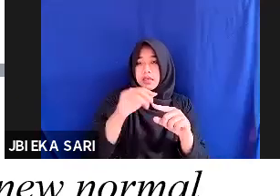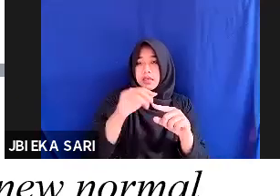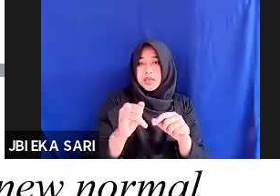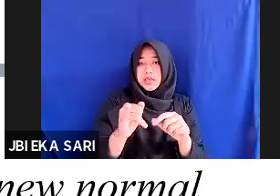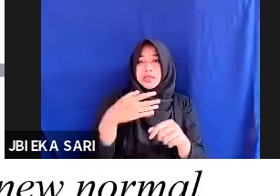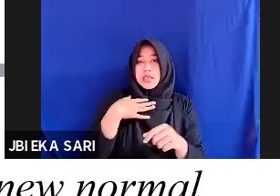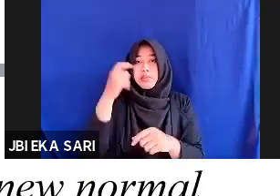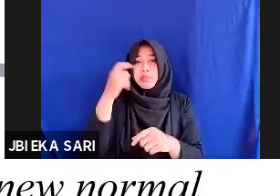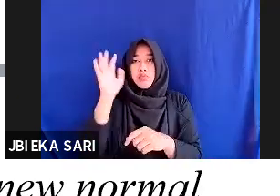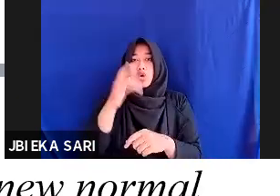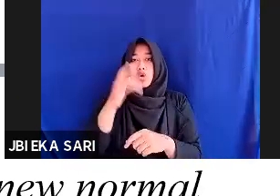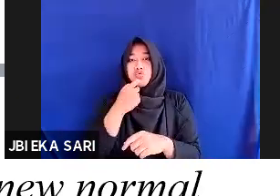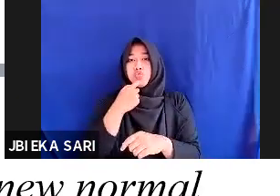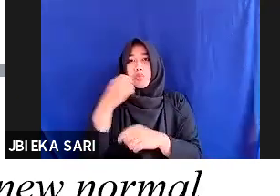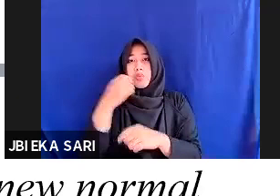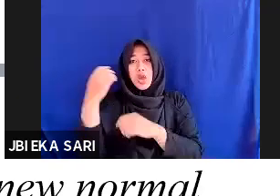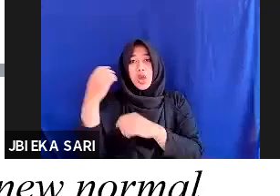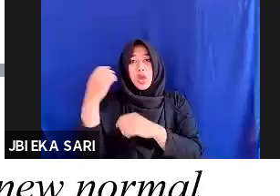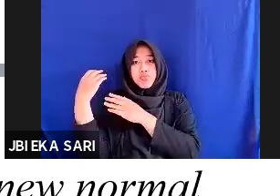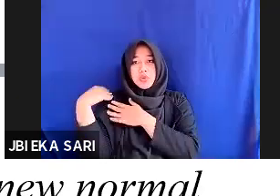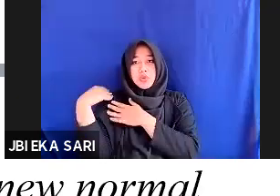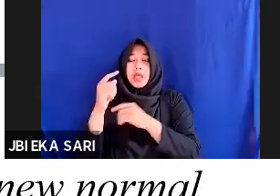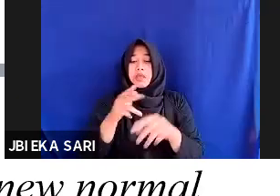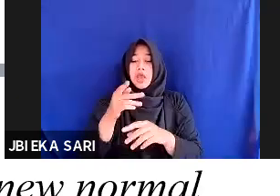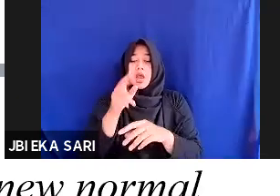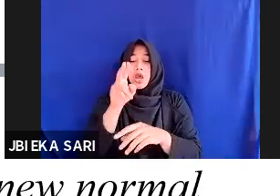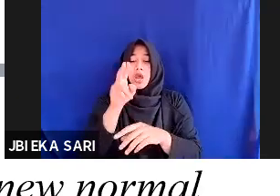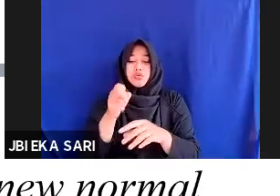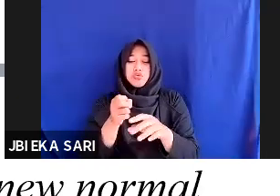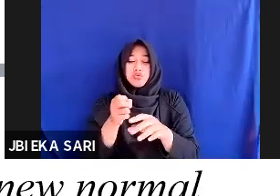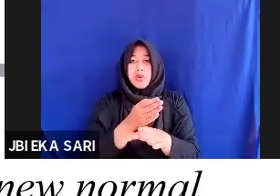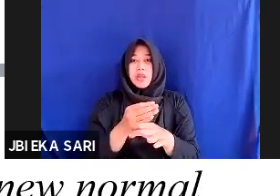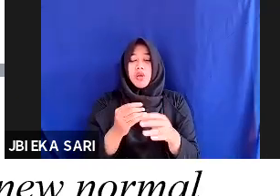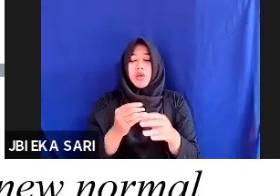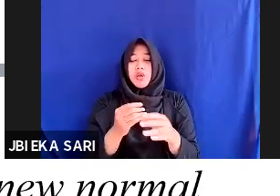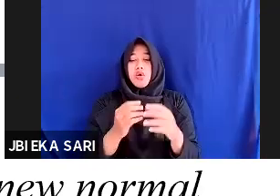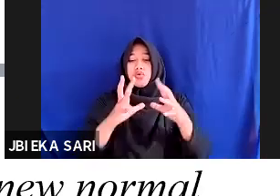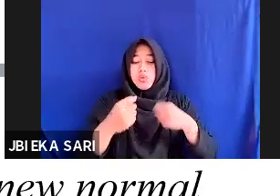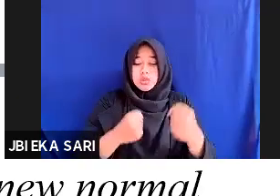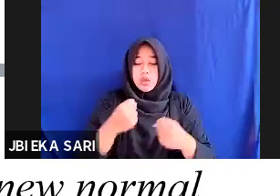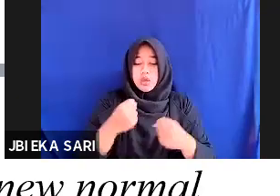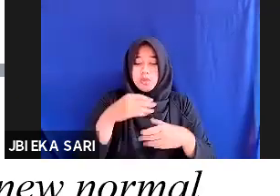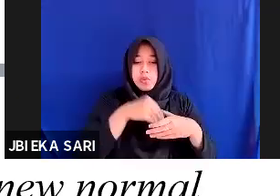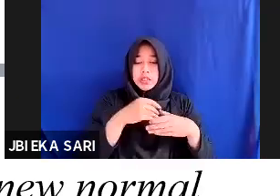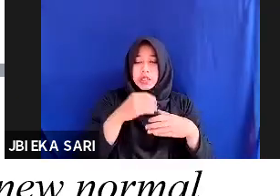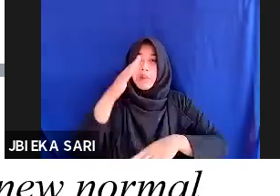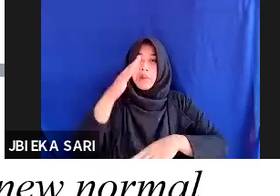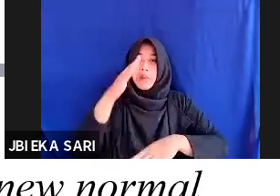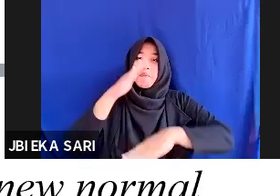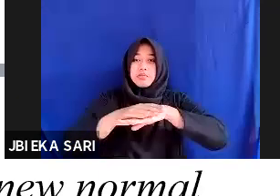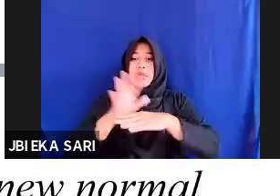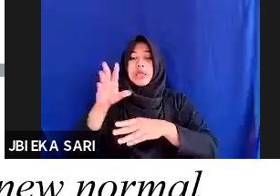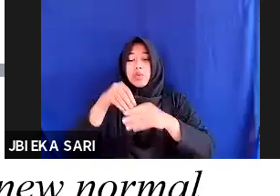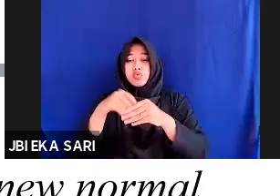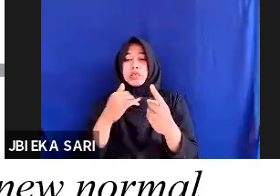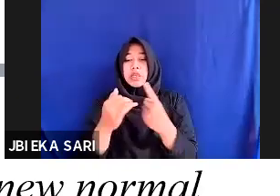mudah-mudahan dunia usaha juga memanfaatkan secara maksimal termasuk masyarakat yang memerlukannya. Dan pemulihan ekonomi akan lebih